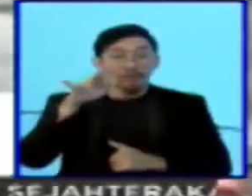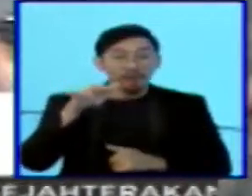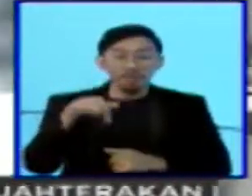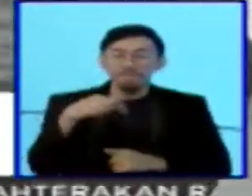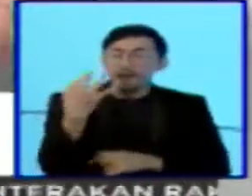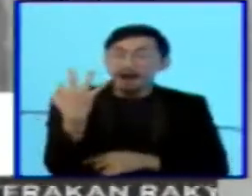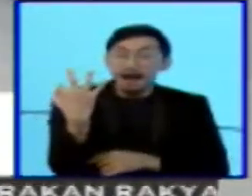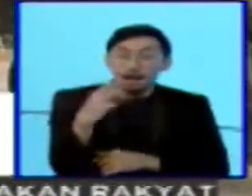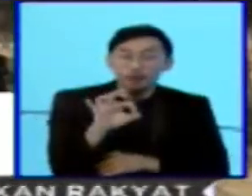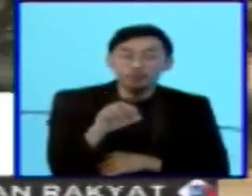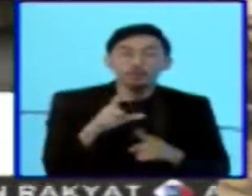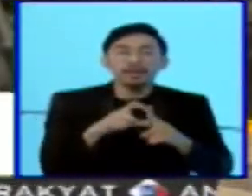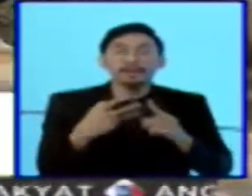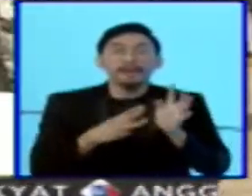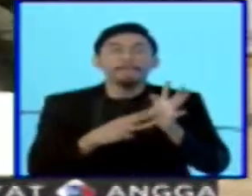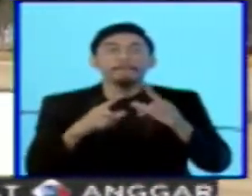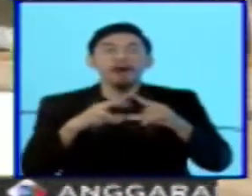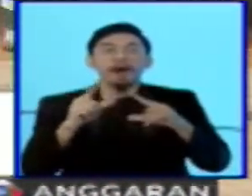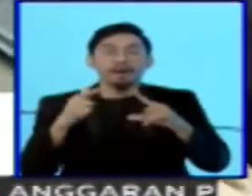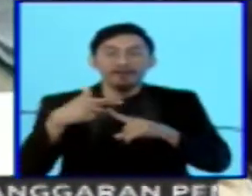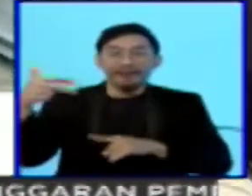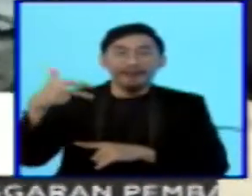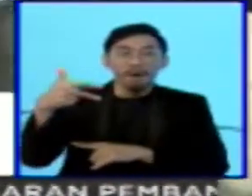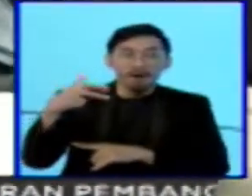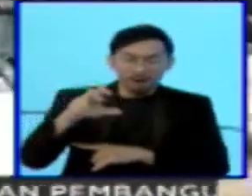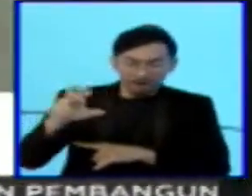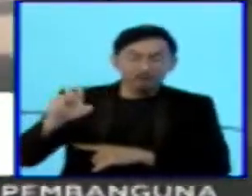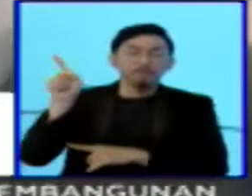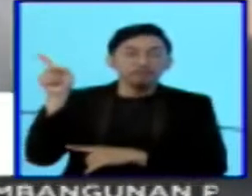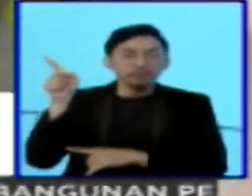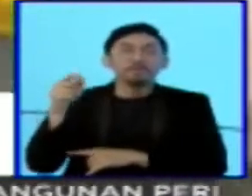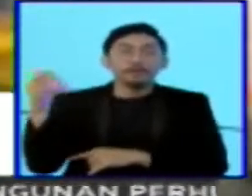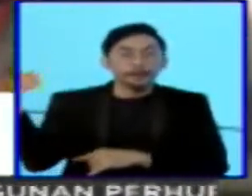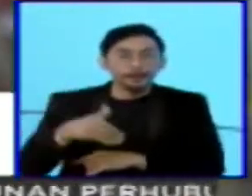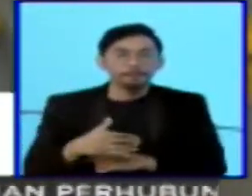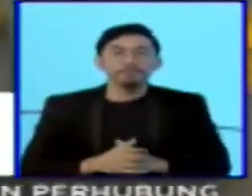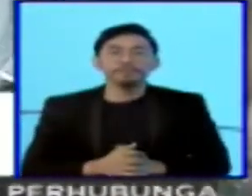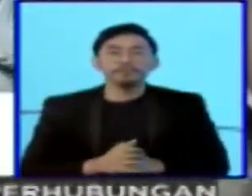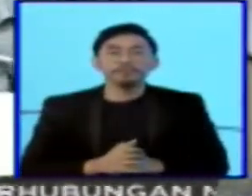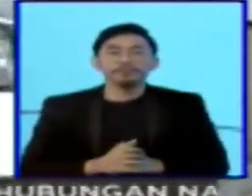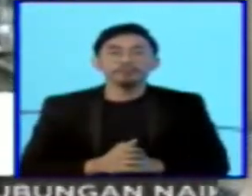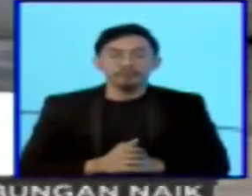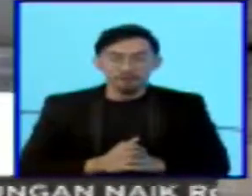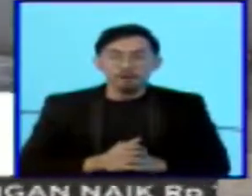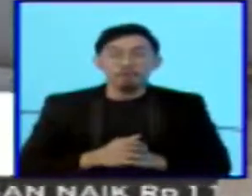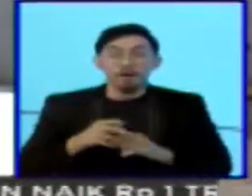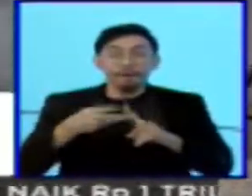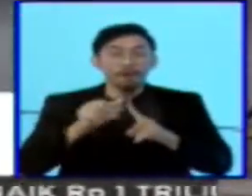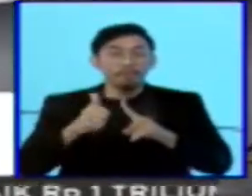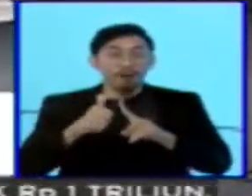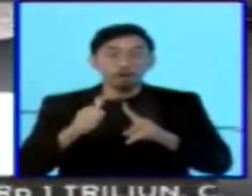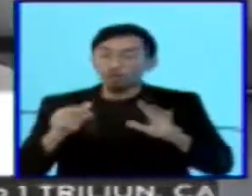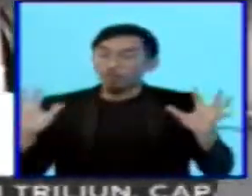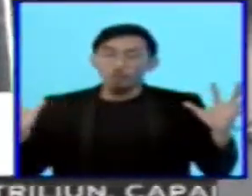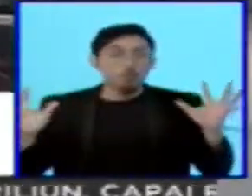tahun 2014. Untuk pesawat F-16 sendiri termasuk pesawat yang terlaris di dunia, di mana ada lebih dari 4.600